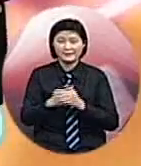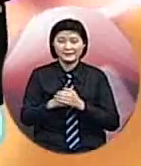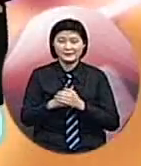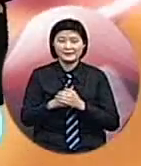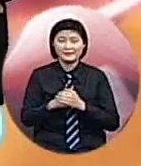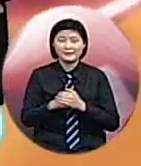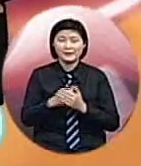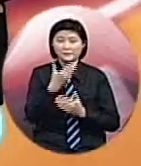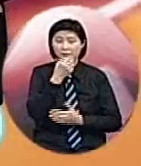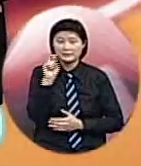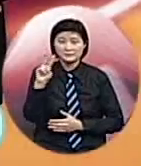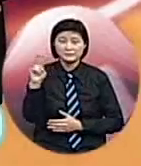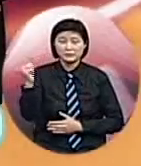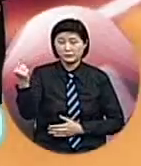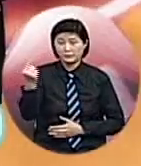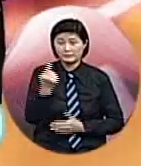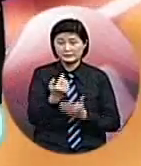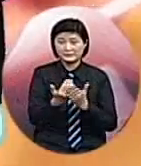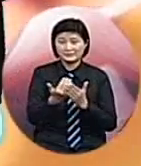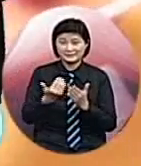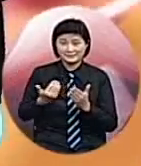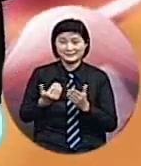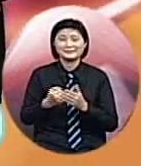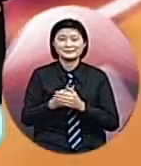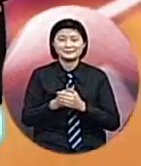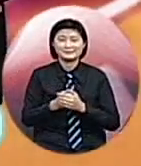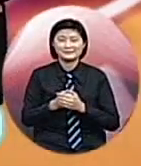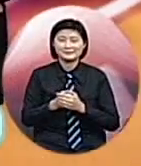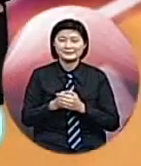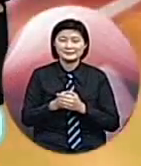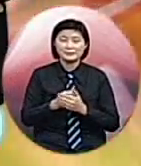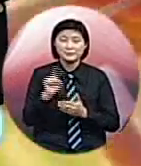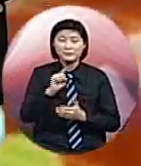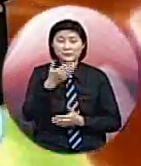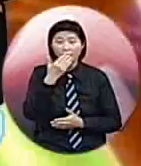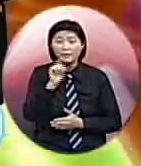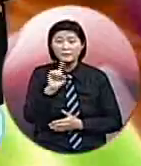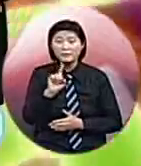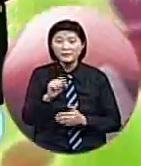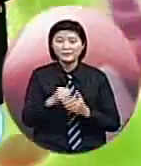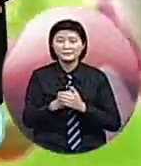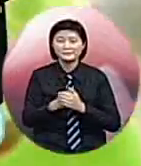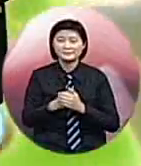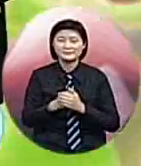저 복지 TV 바로 여 밑에 층에서 네. 뭐 먹었냐면요. 네.